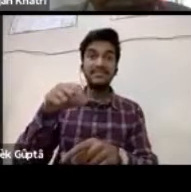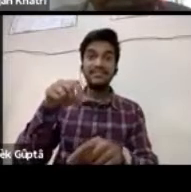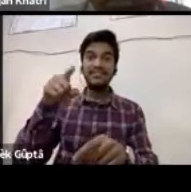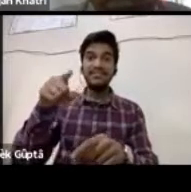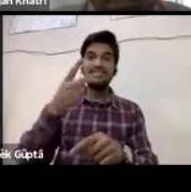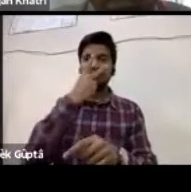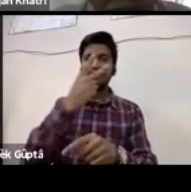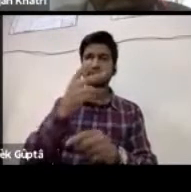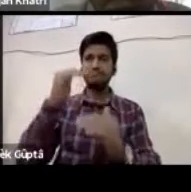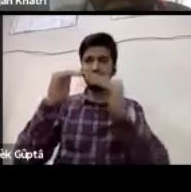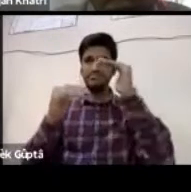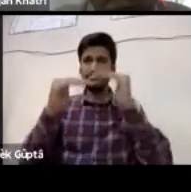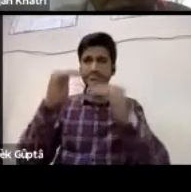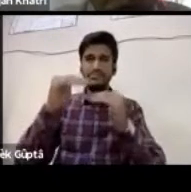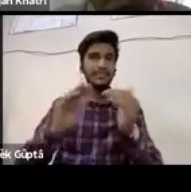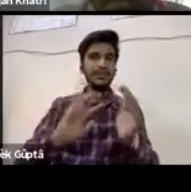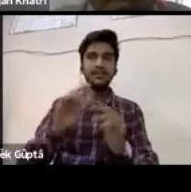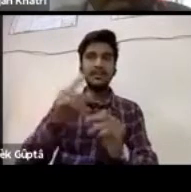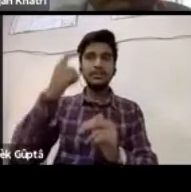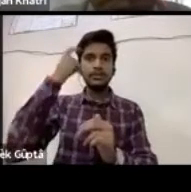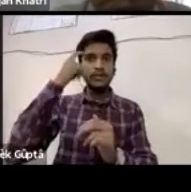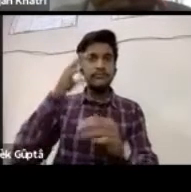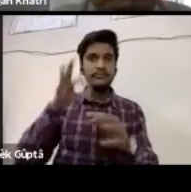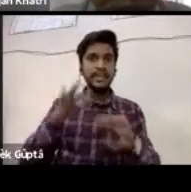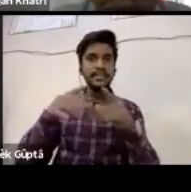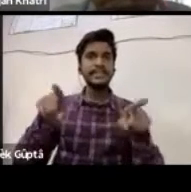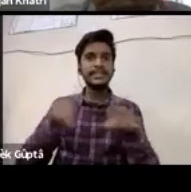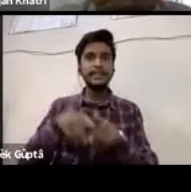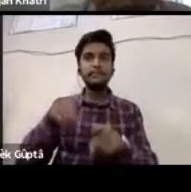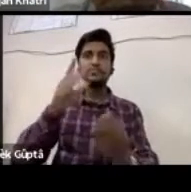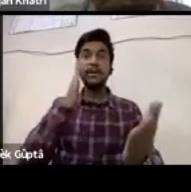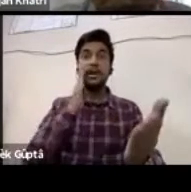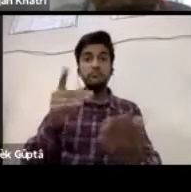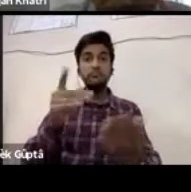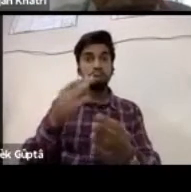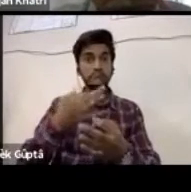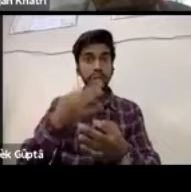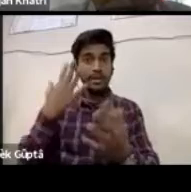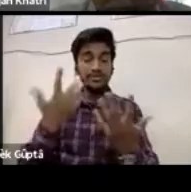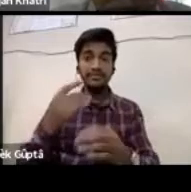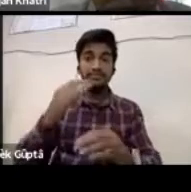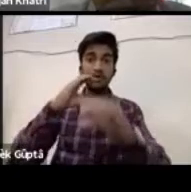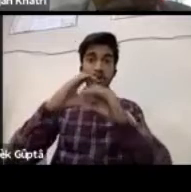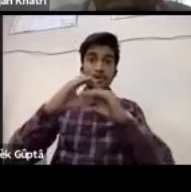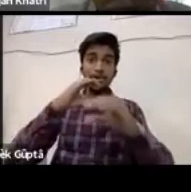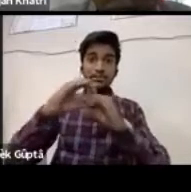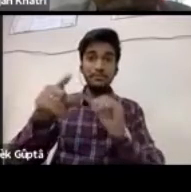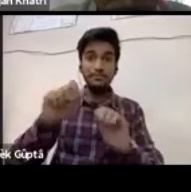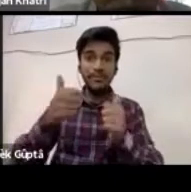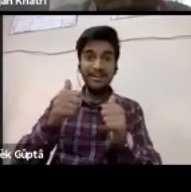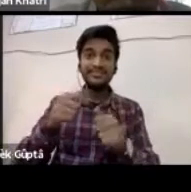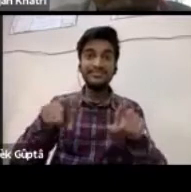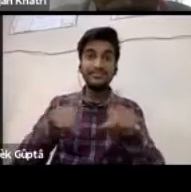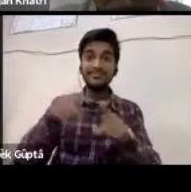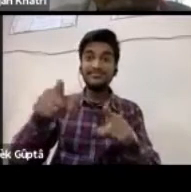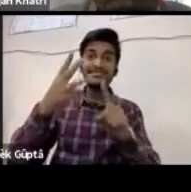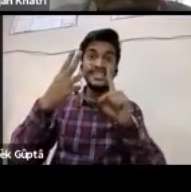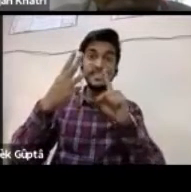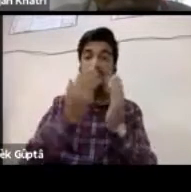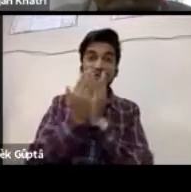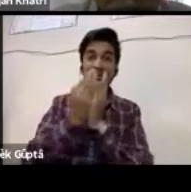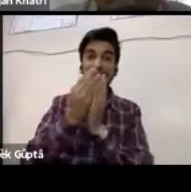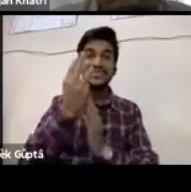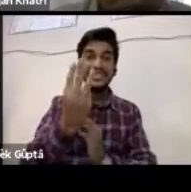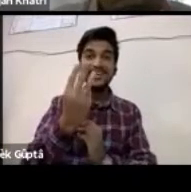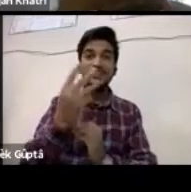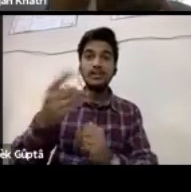भी दिव्यांग व्यक्ति में इंटरेस्ट और एप्टीट्यूड बहुत भिन्न हो सकते हैं। तो थर्ड क्लास से मेरा फर्स्ट रैंक क्लास में आना शुरू किया, बट म्यूजिक